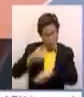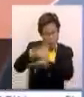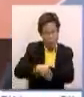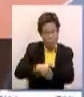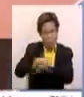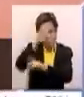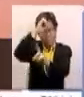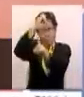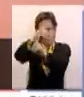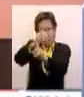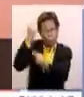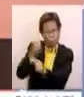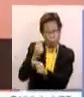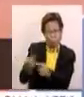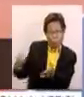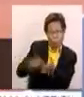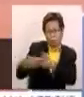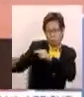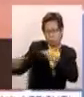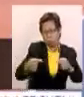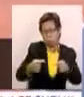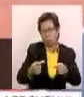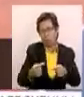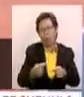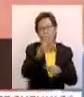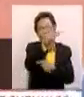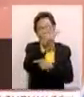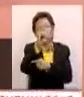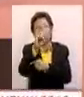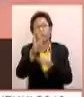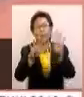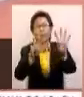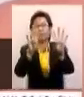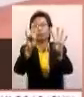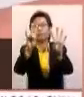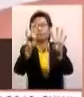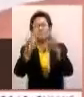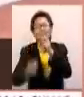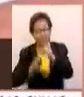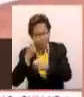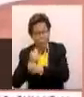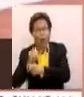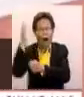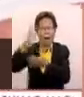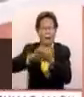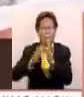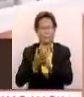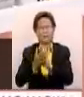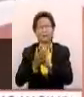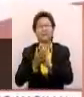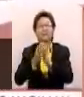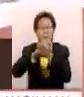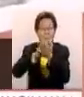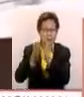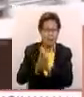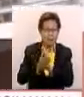misi mengekalkan rekod pertemuan 47 tahun juga bakal menjadi azimat buat